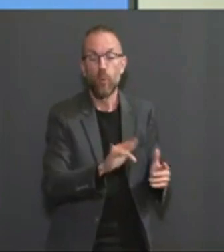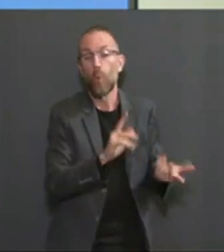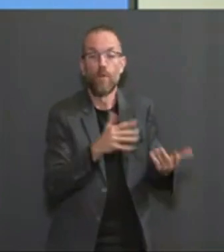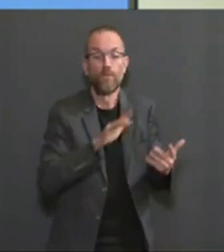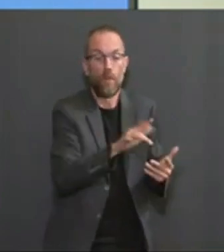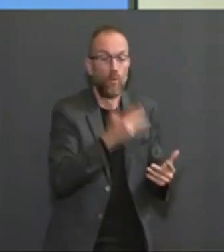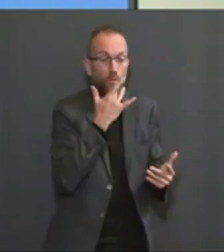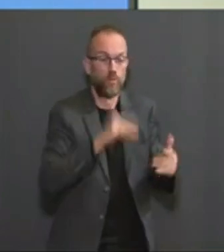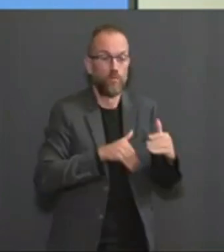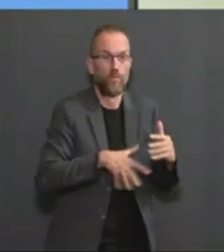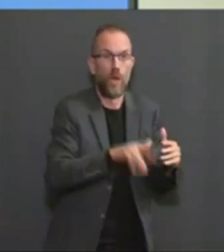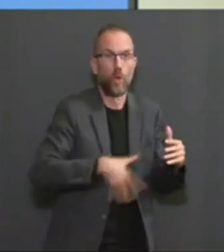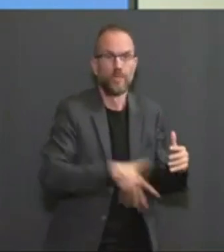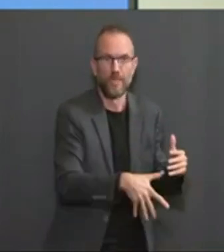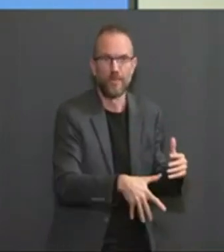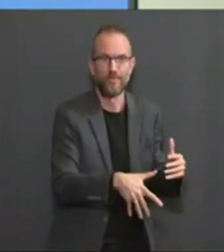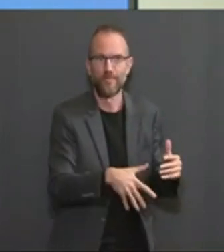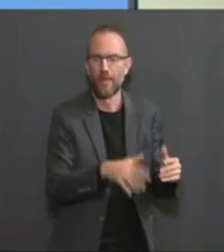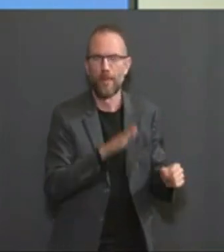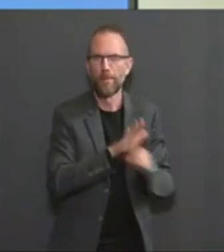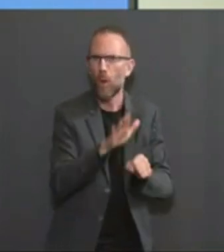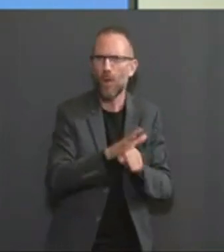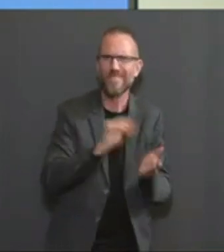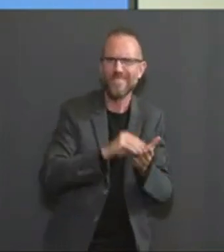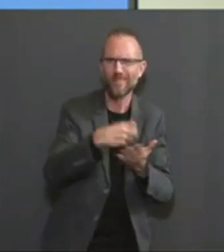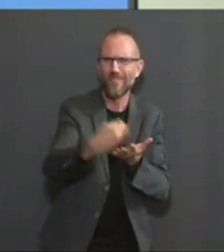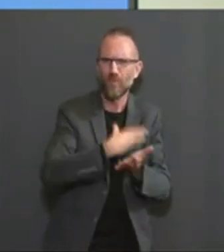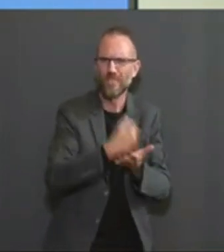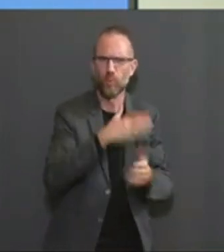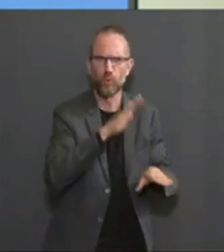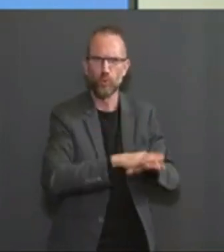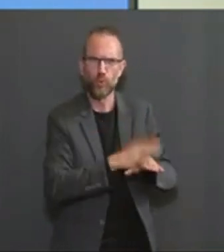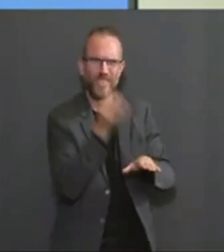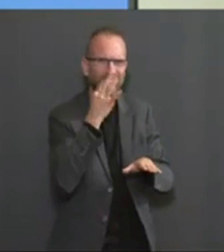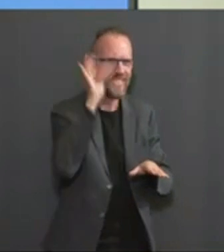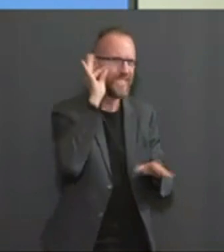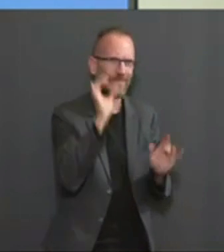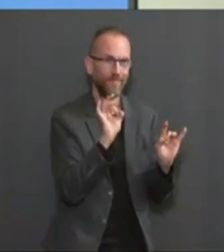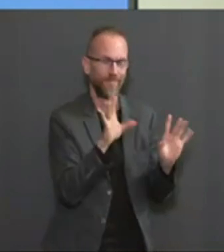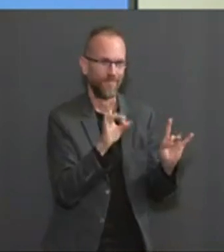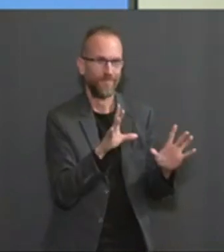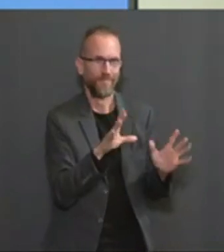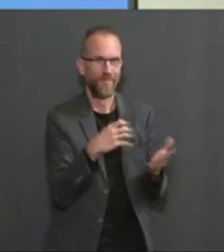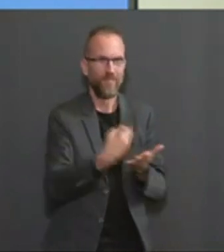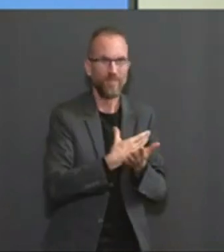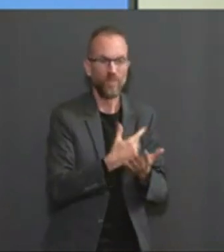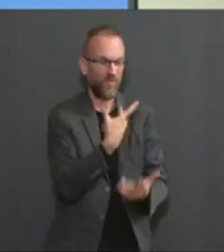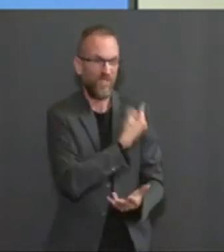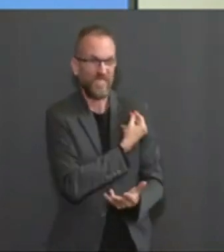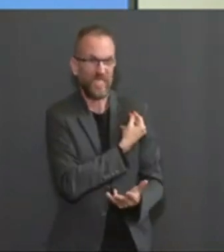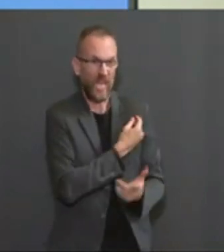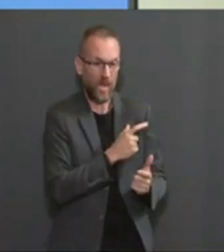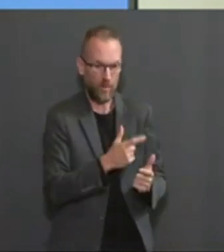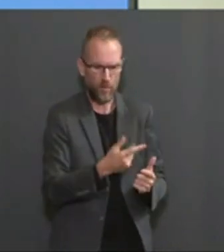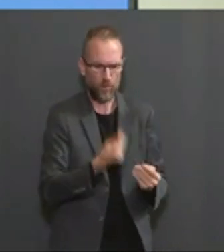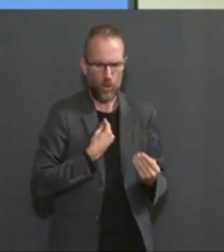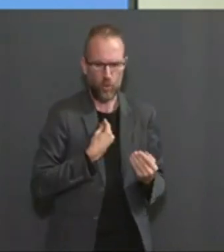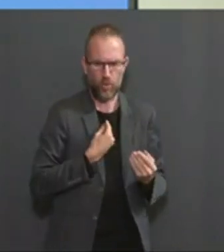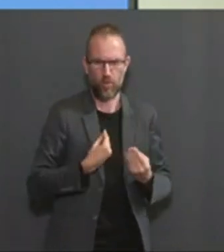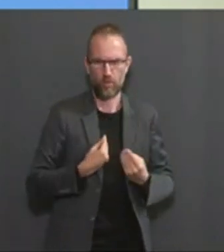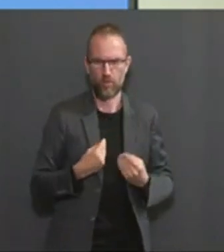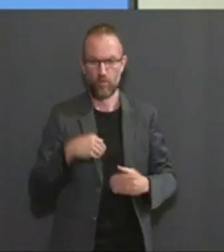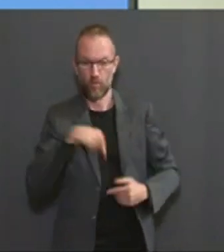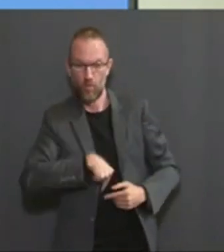encore peu de données, pour ne pas dire pas de données, concernant l'innocuité de ces vaccins, parce qu'il s'agit de nouveaux vaccins et